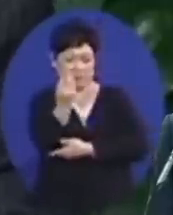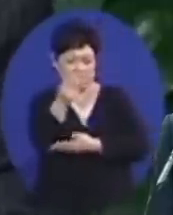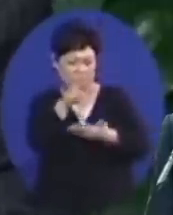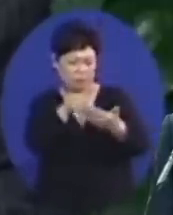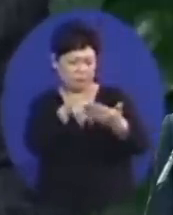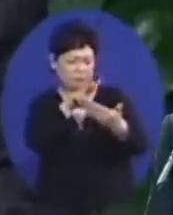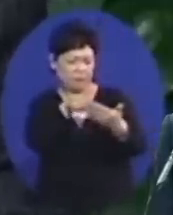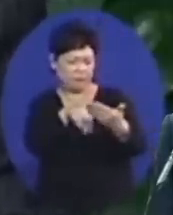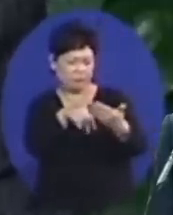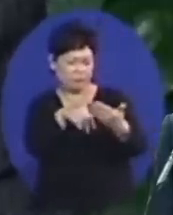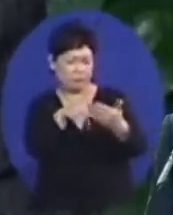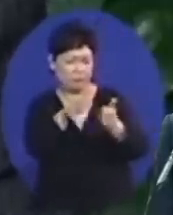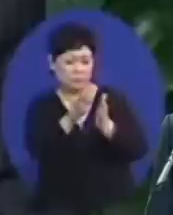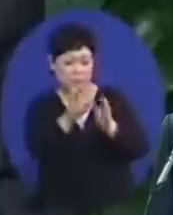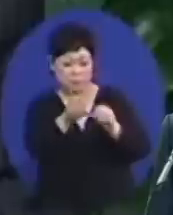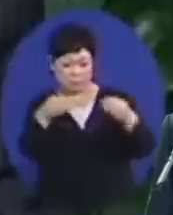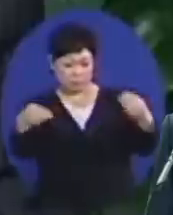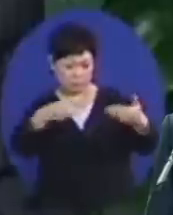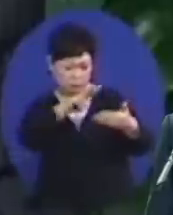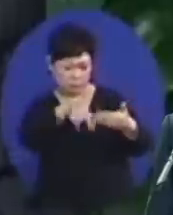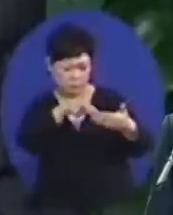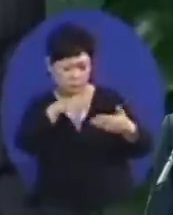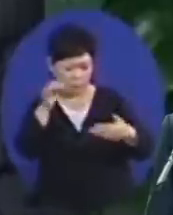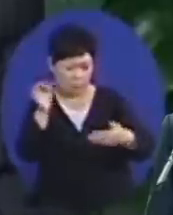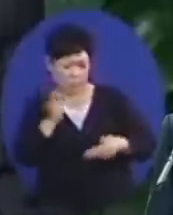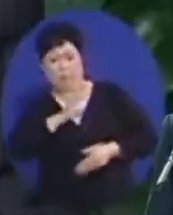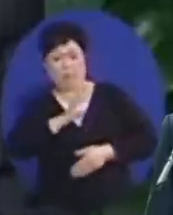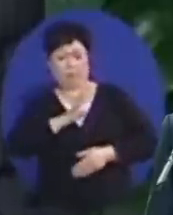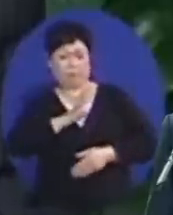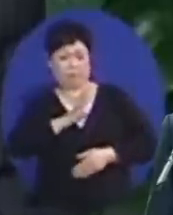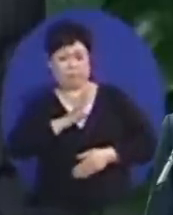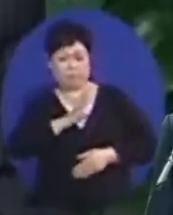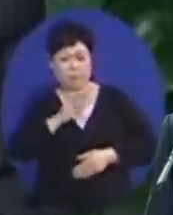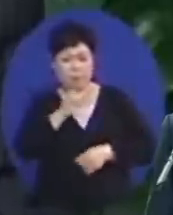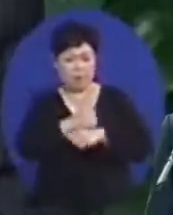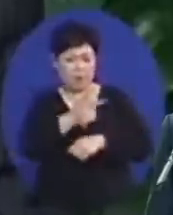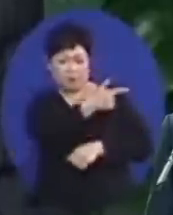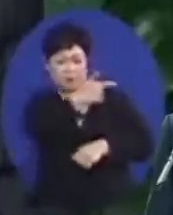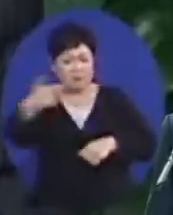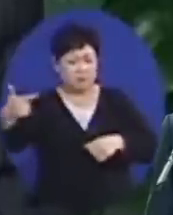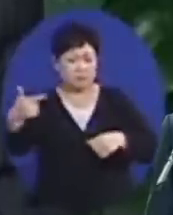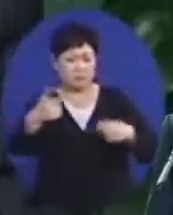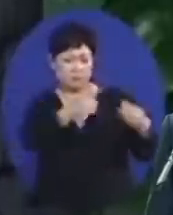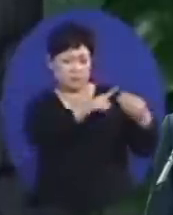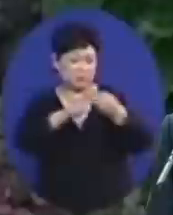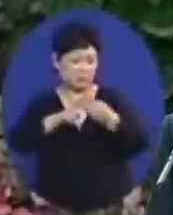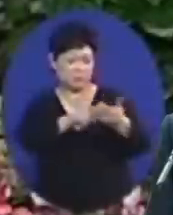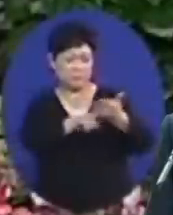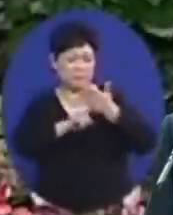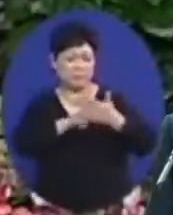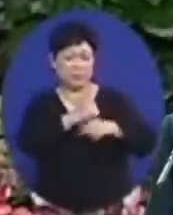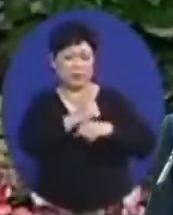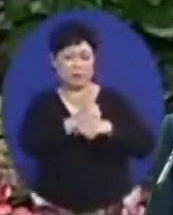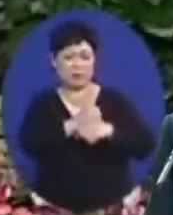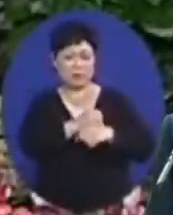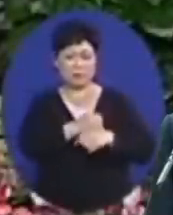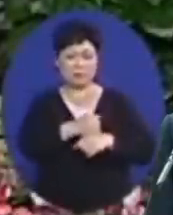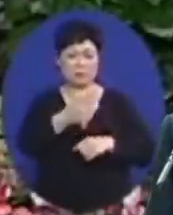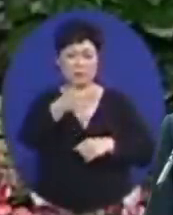읽으니까 깜짝 놀랐습니다. 왜냐하면 신문에 대서특필로 다이너마이트의 발명자 알프레드